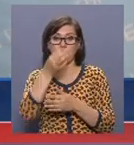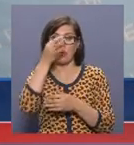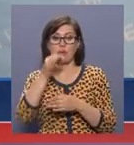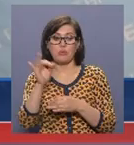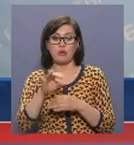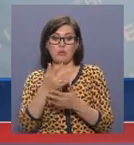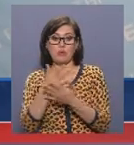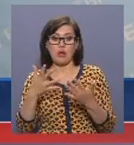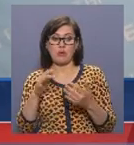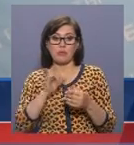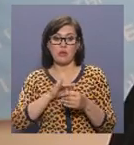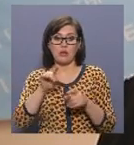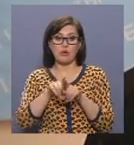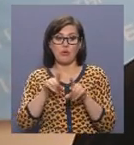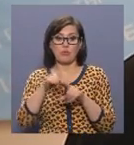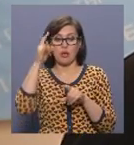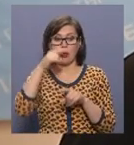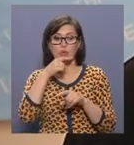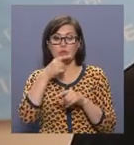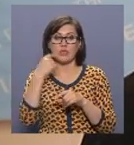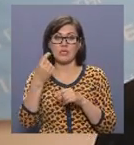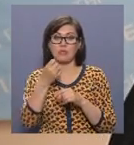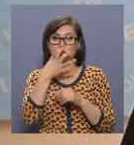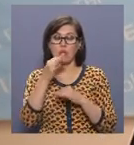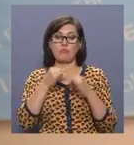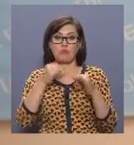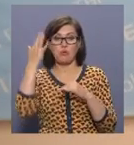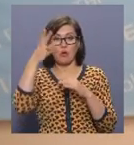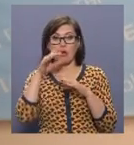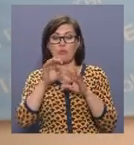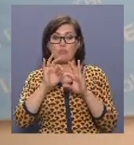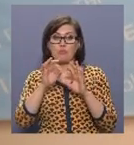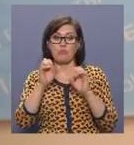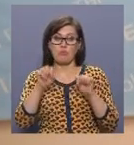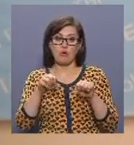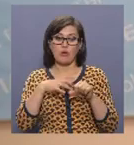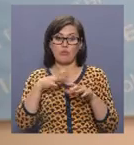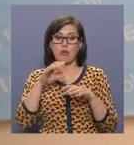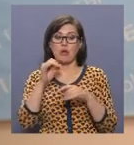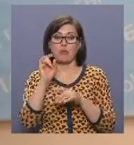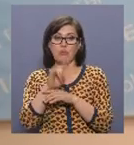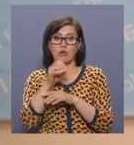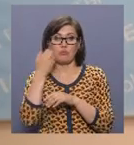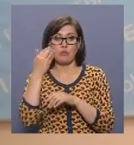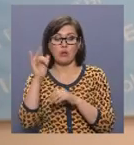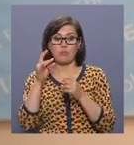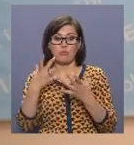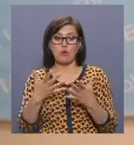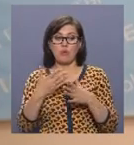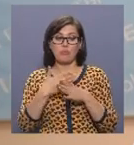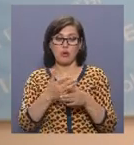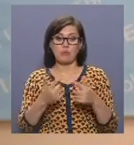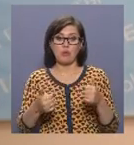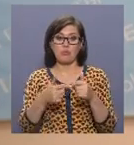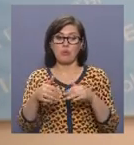олар жан-жақты өз ойларын қазақ және орыс тілдерінде жақсы жеткізеді. Олар жоқ жерден алдап кетуге дайын. Тіпті қайырымдылық қорлары да